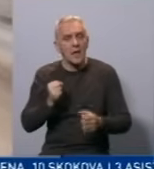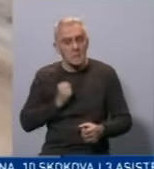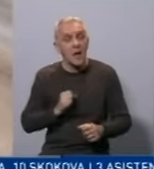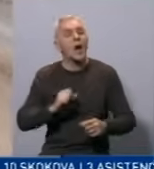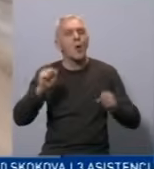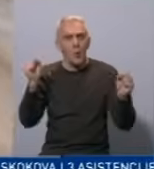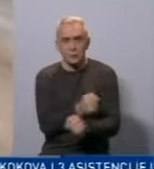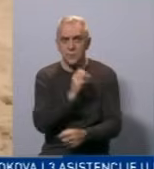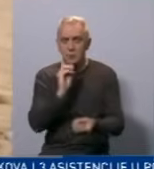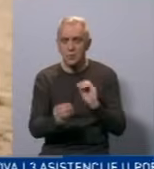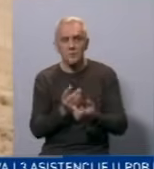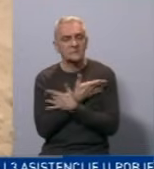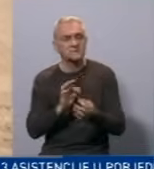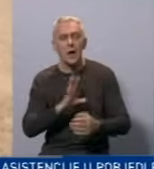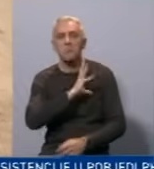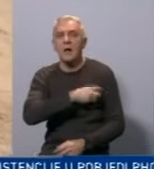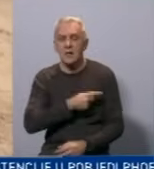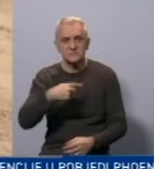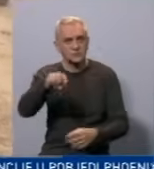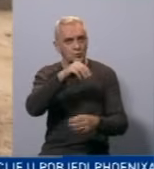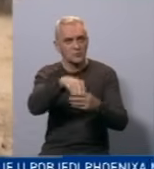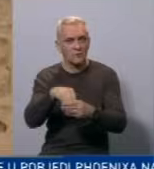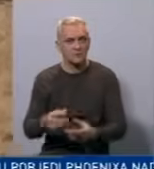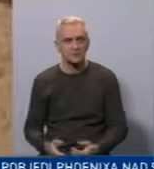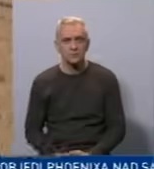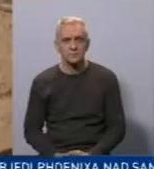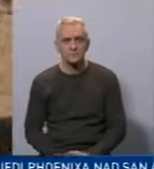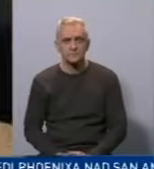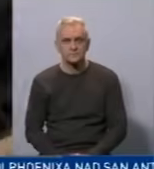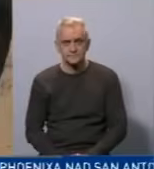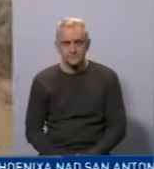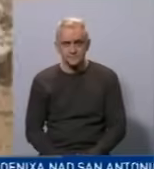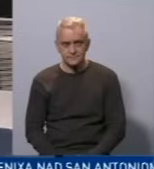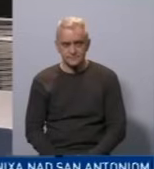ozbiljne posljedice za palestinsko stanovništvo.